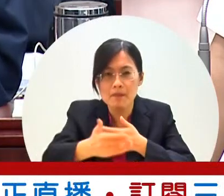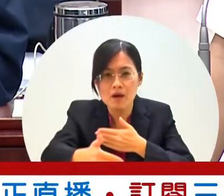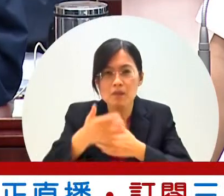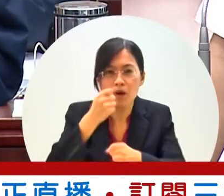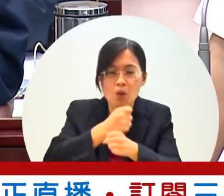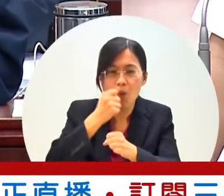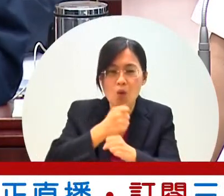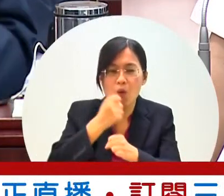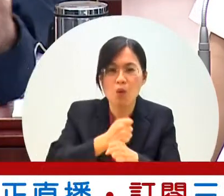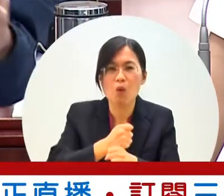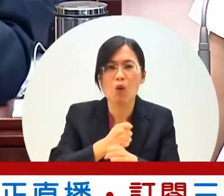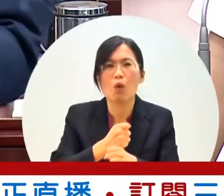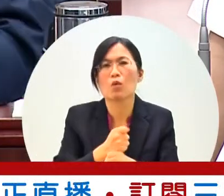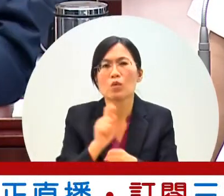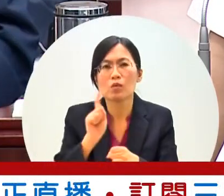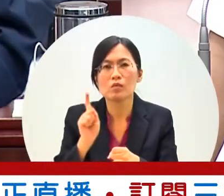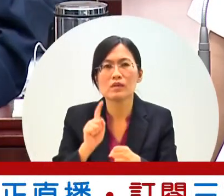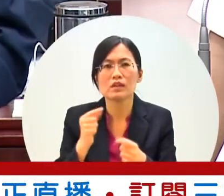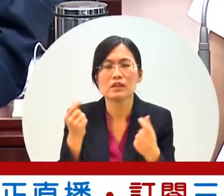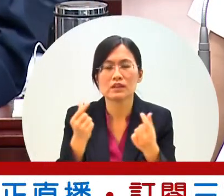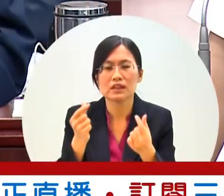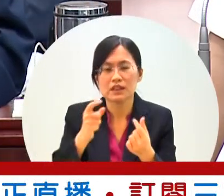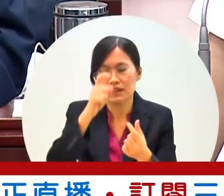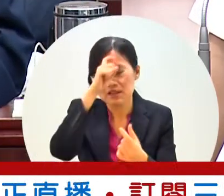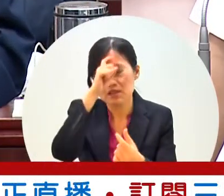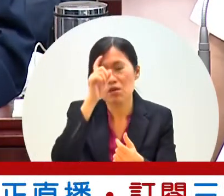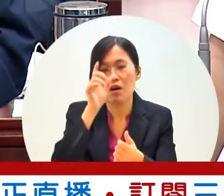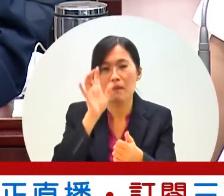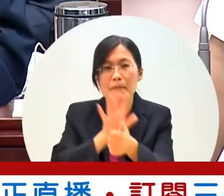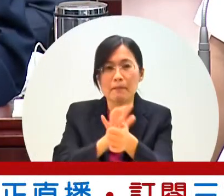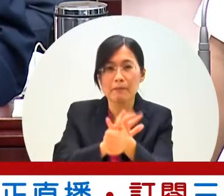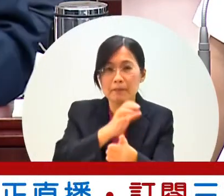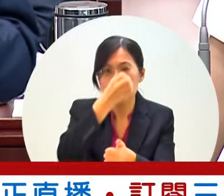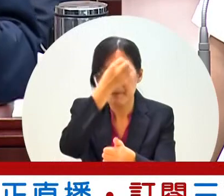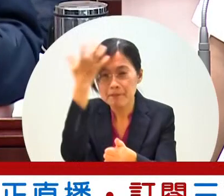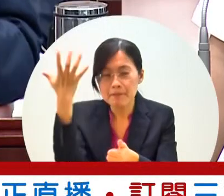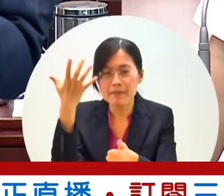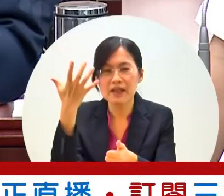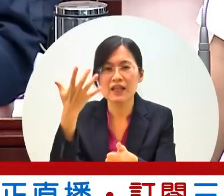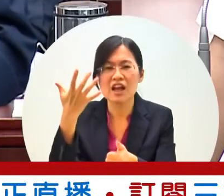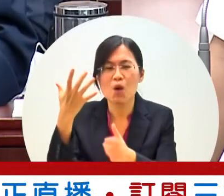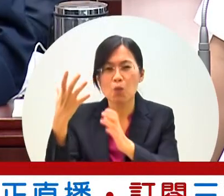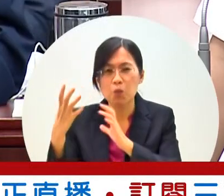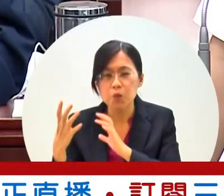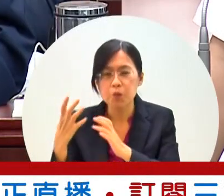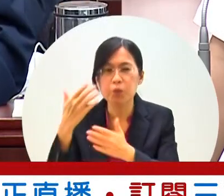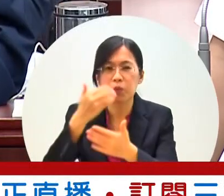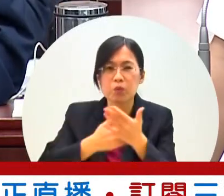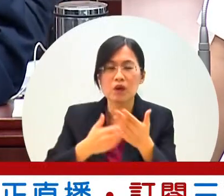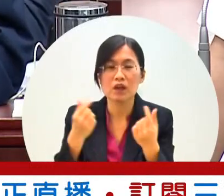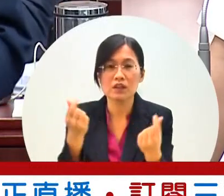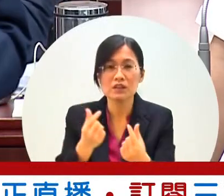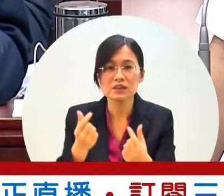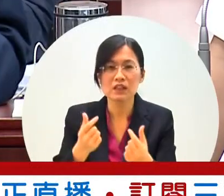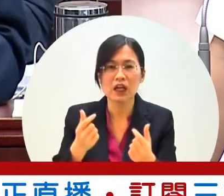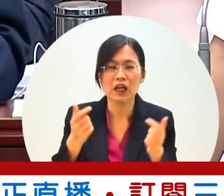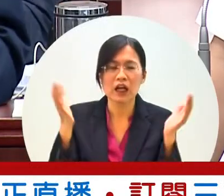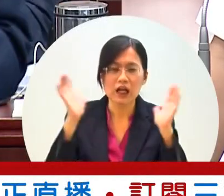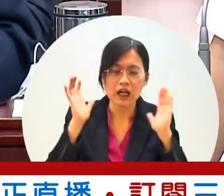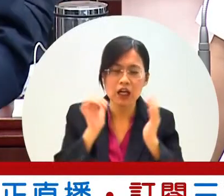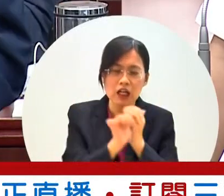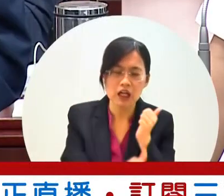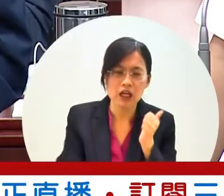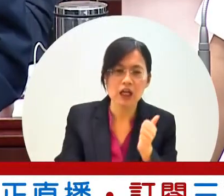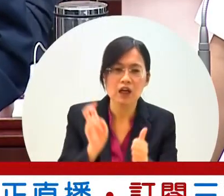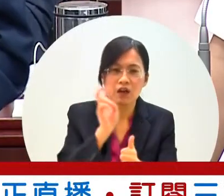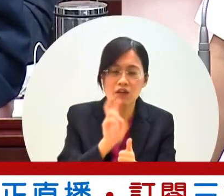够让我们年轻人的这个负担尤其是要生小孩养儿育女这个部分能够